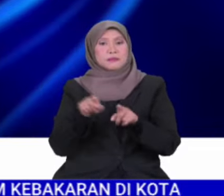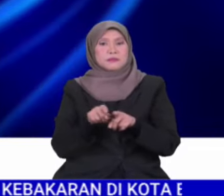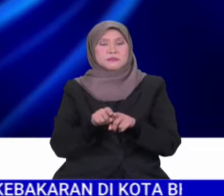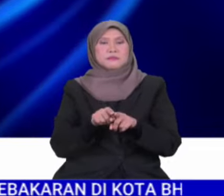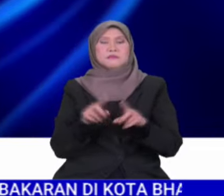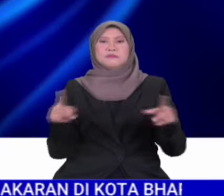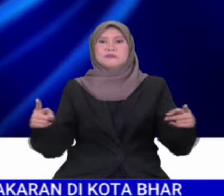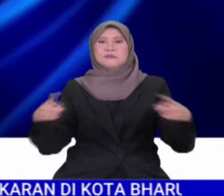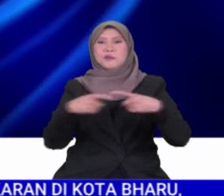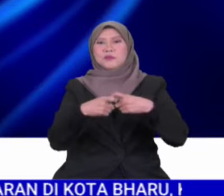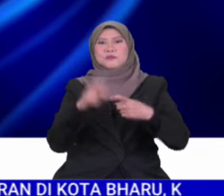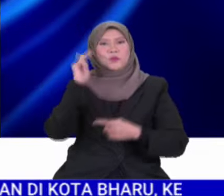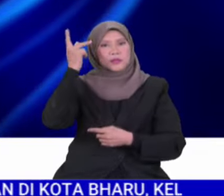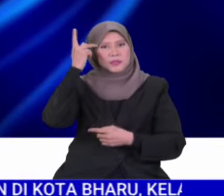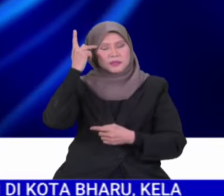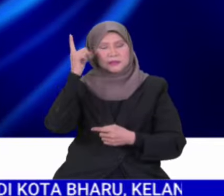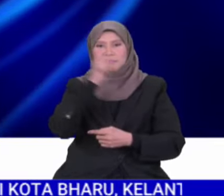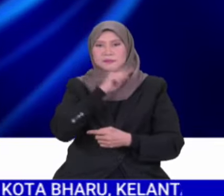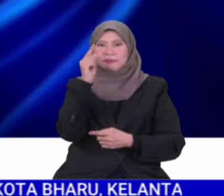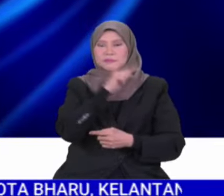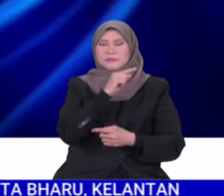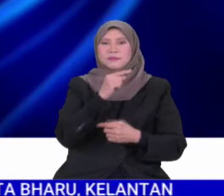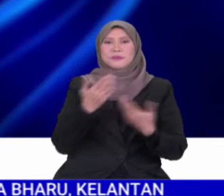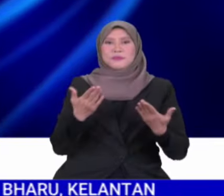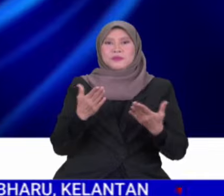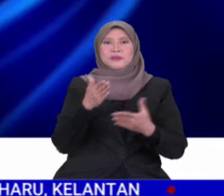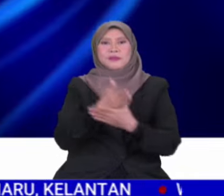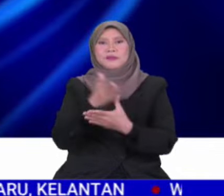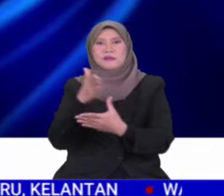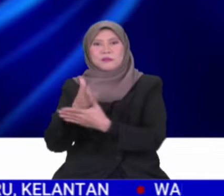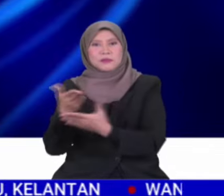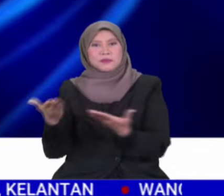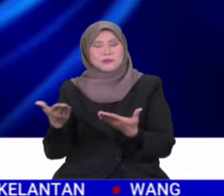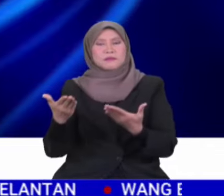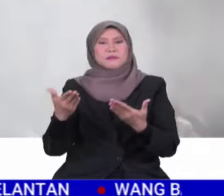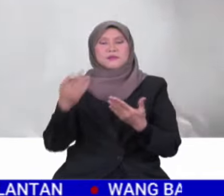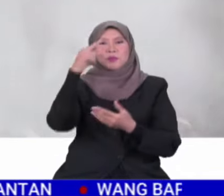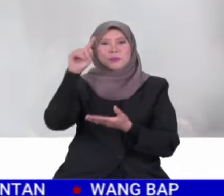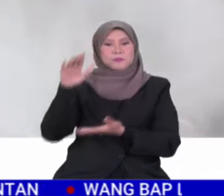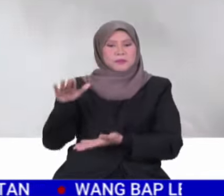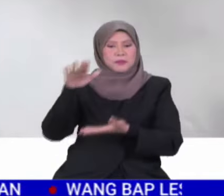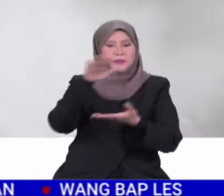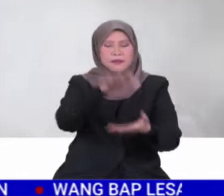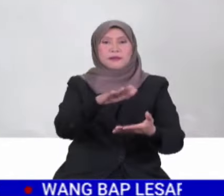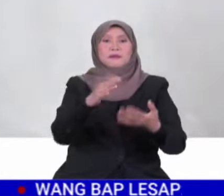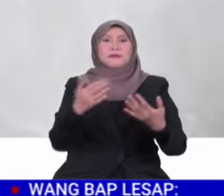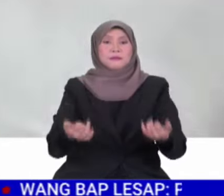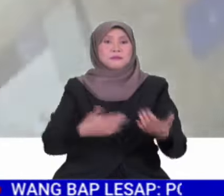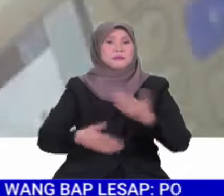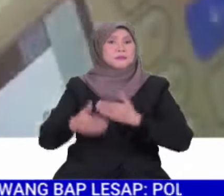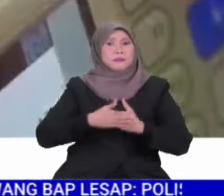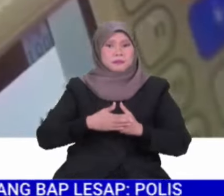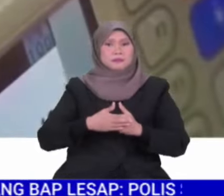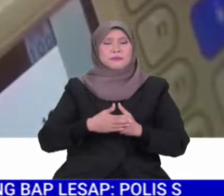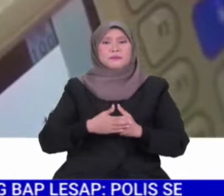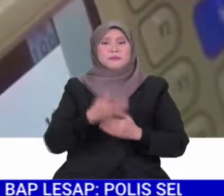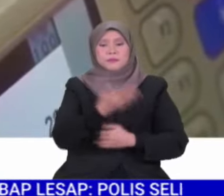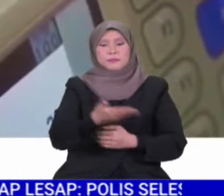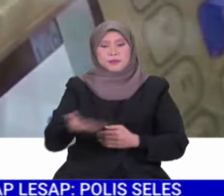didorong konflik geopolitik yang semakin meruncing serta gangguan ketara pada rantaian bekalan yang kembali wujud.